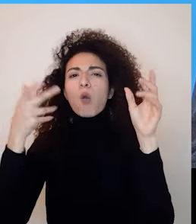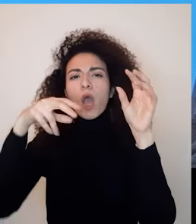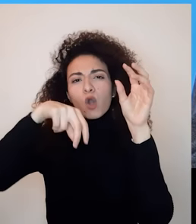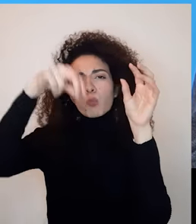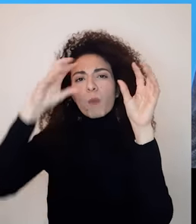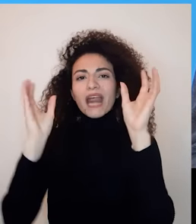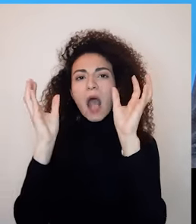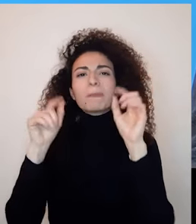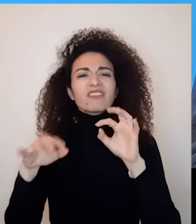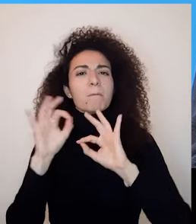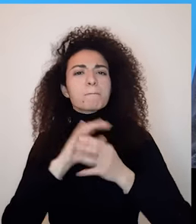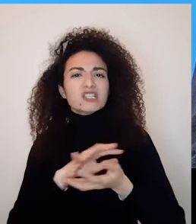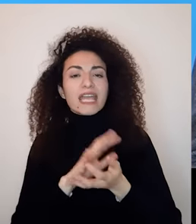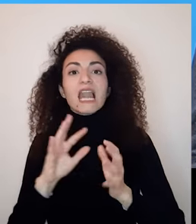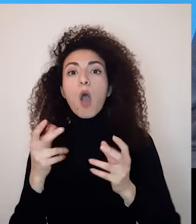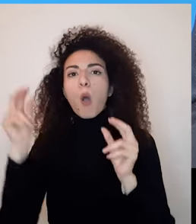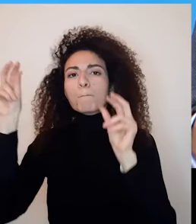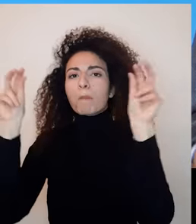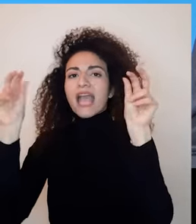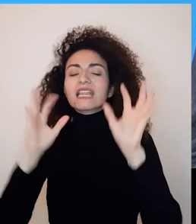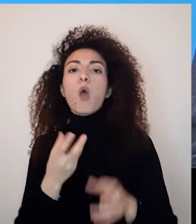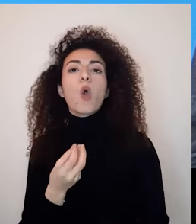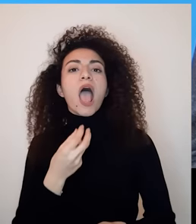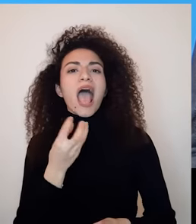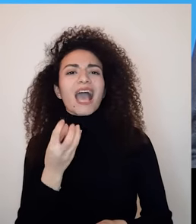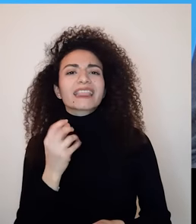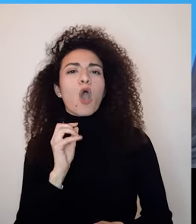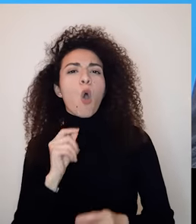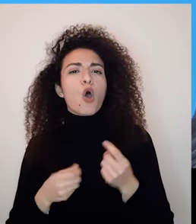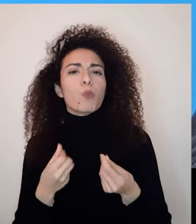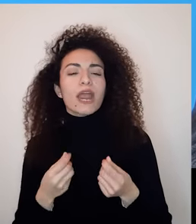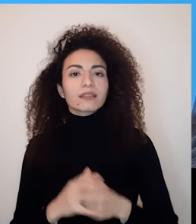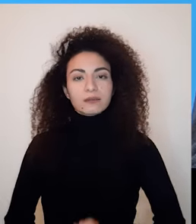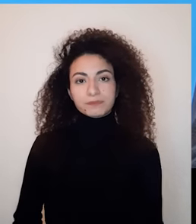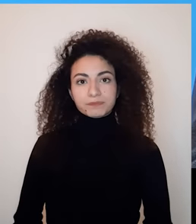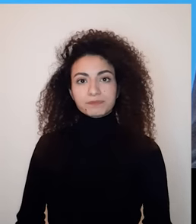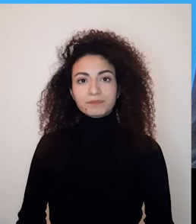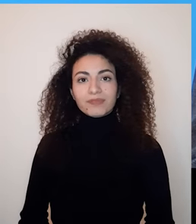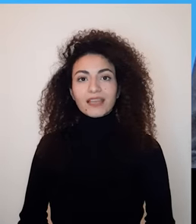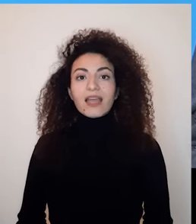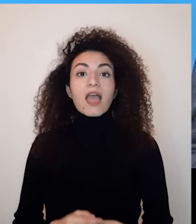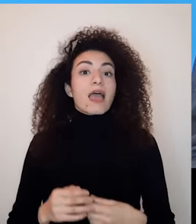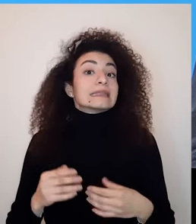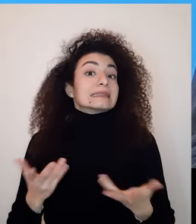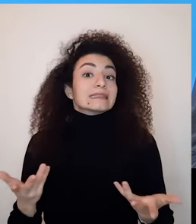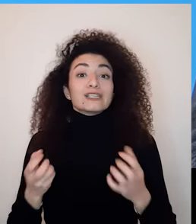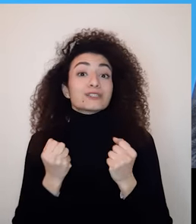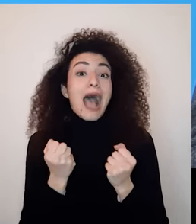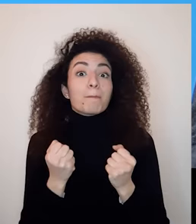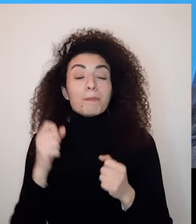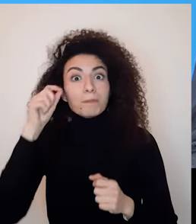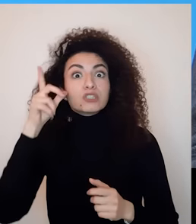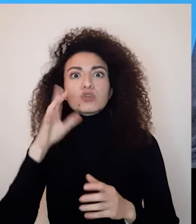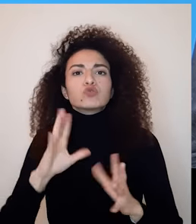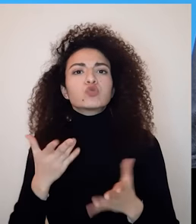بأنابيب الرحم، وأيضاً أسباب تتعلق بالمبايض، وأسباب تتعلق بالغدد الهرمونية. للأسف